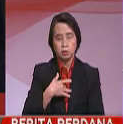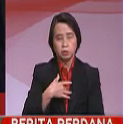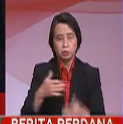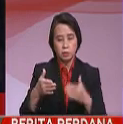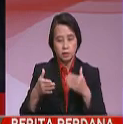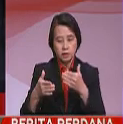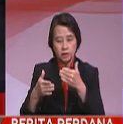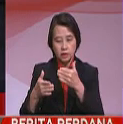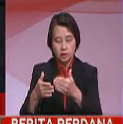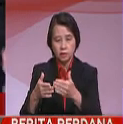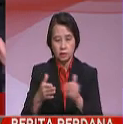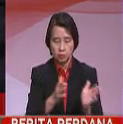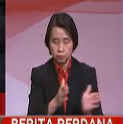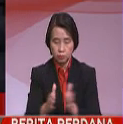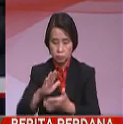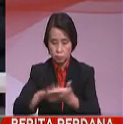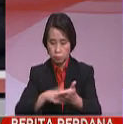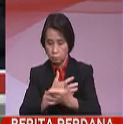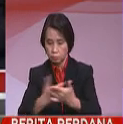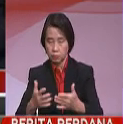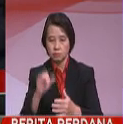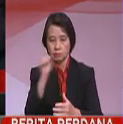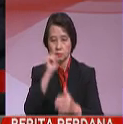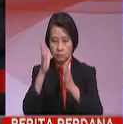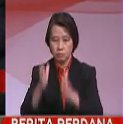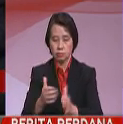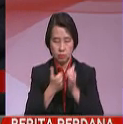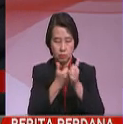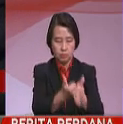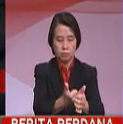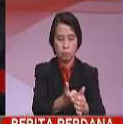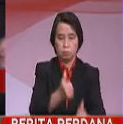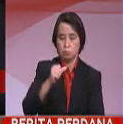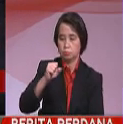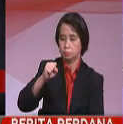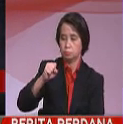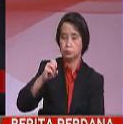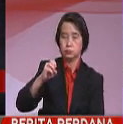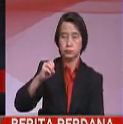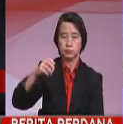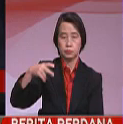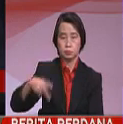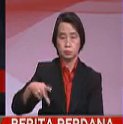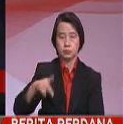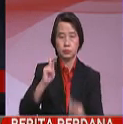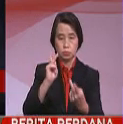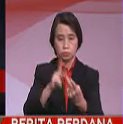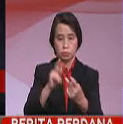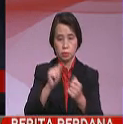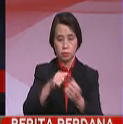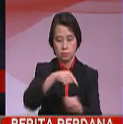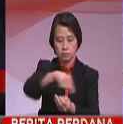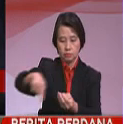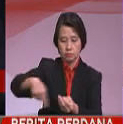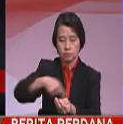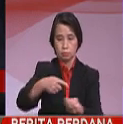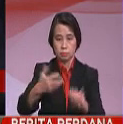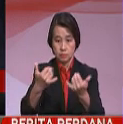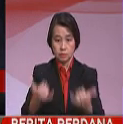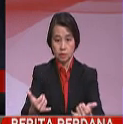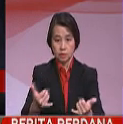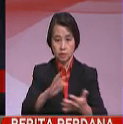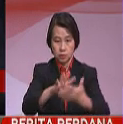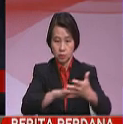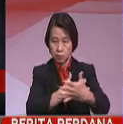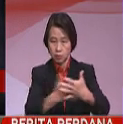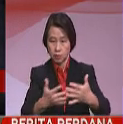bahangnya. Susun atur persembahan artis dan pematuhan prosedur operasi standard SOP sesuai dengan situasi semasa